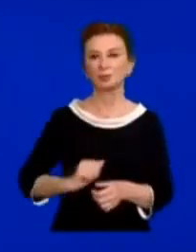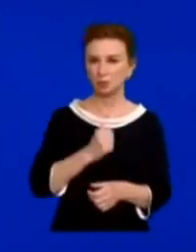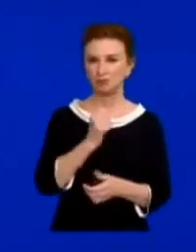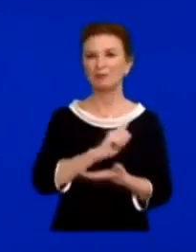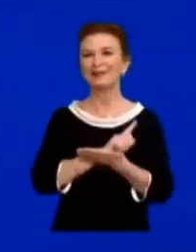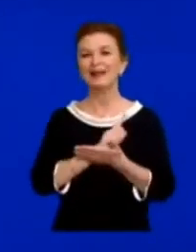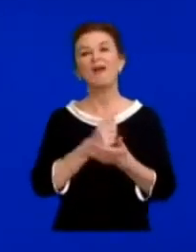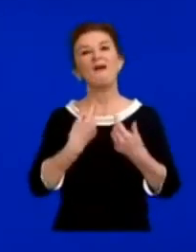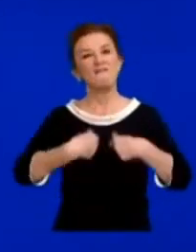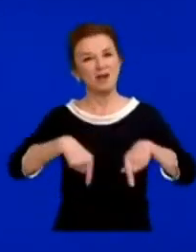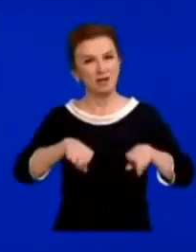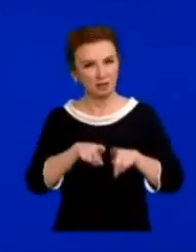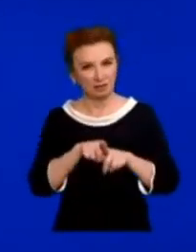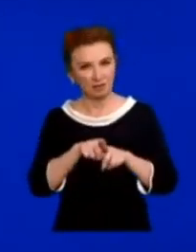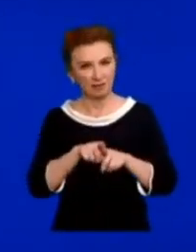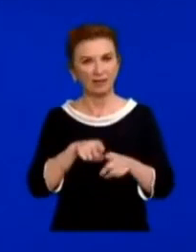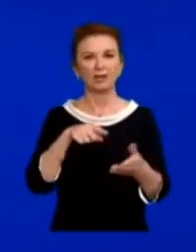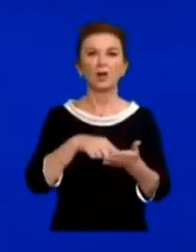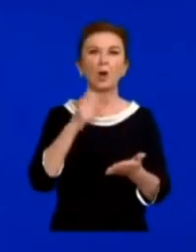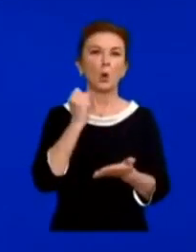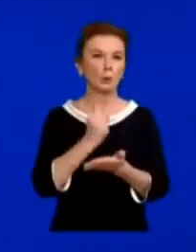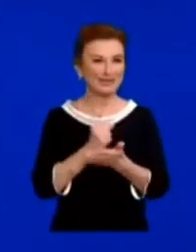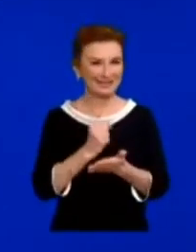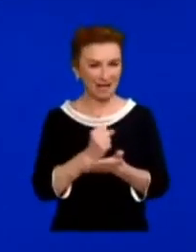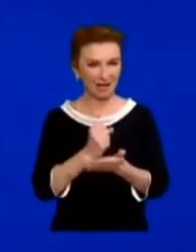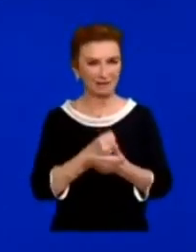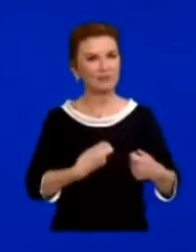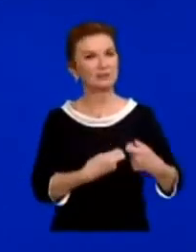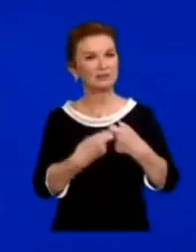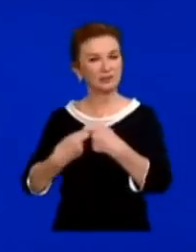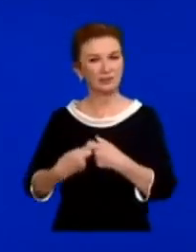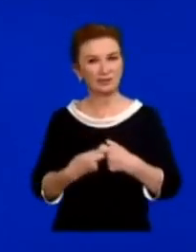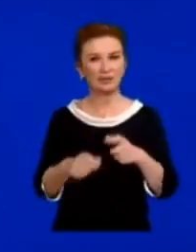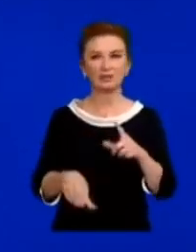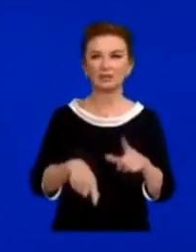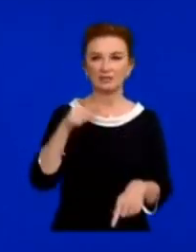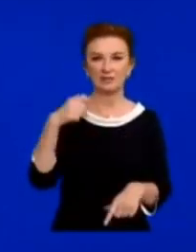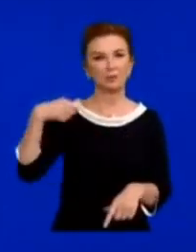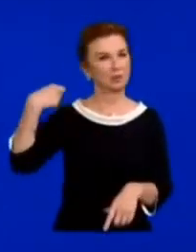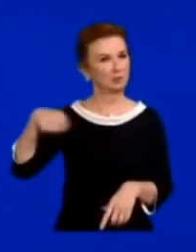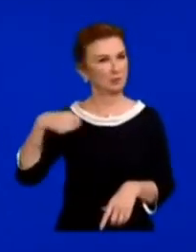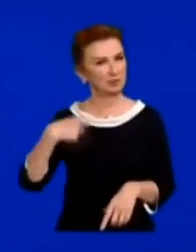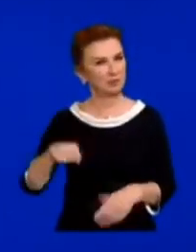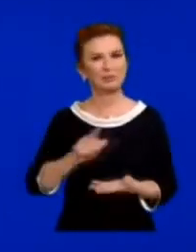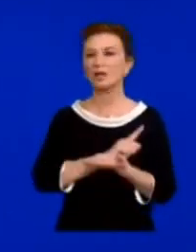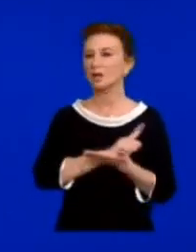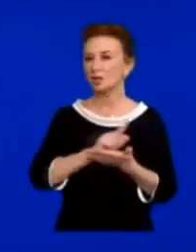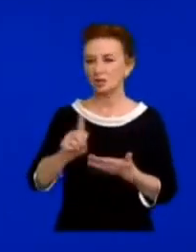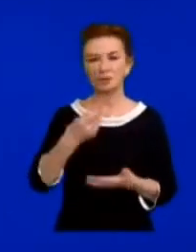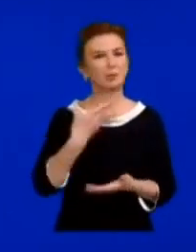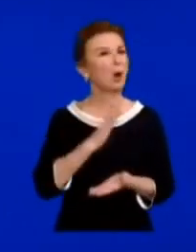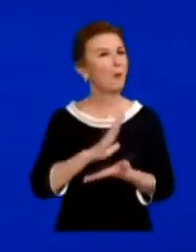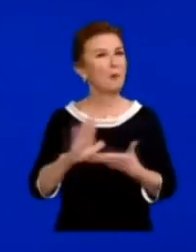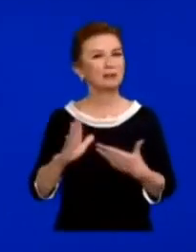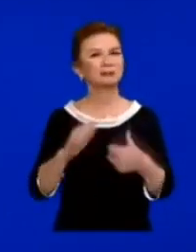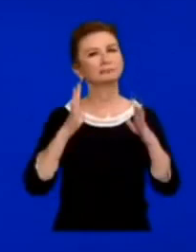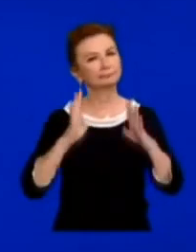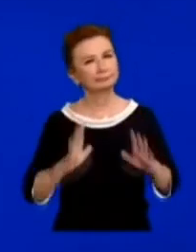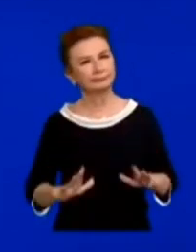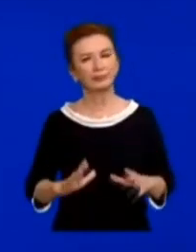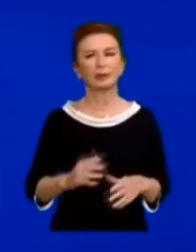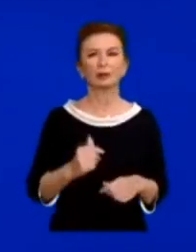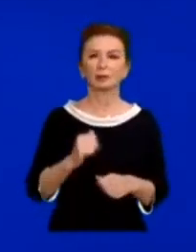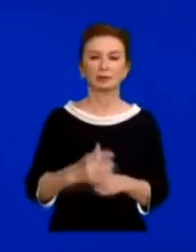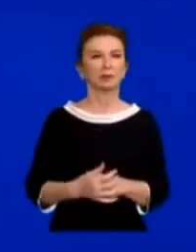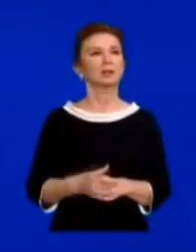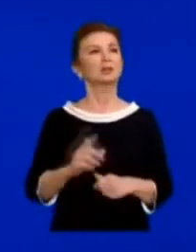wyborami prezydenckimi bez żadnej zwłoki. To właśnie dlatego, żeby ten stan prawny był wyklarowany.